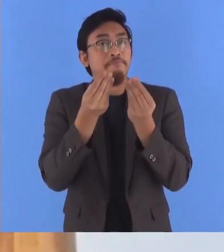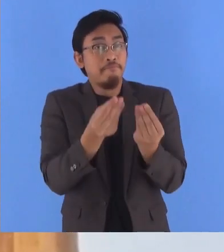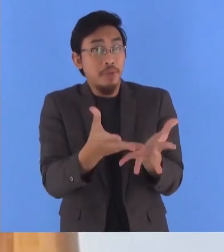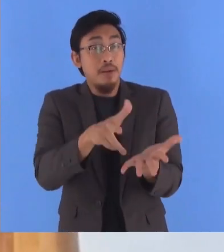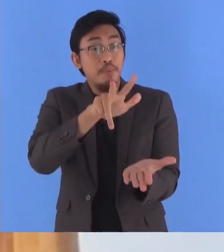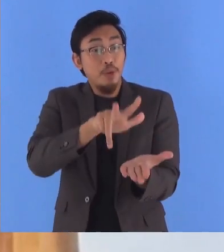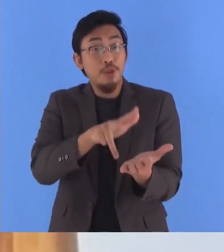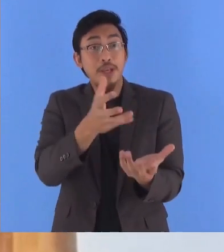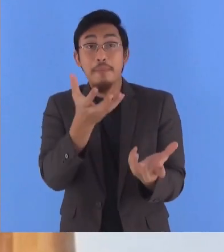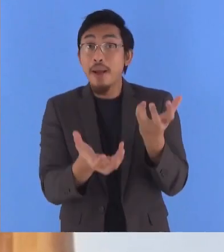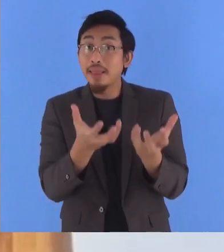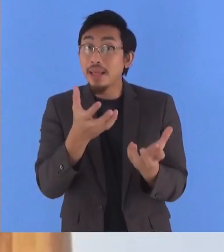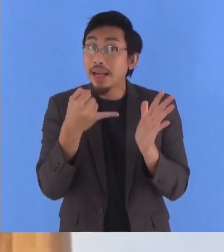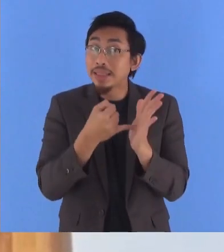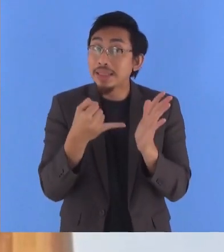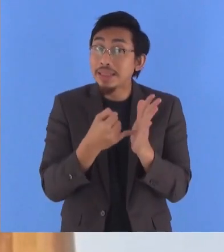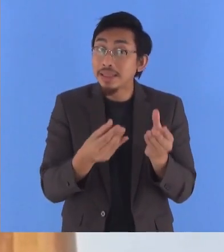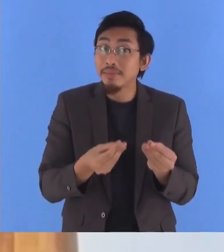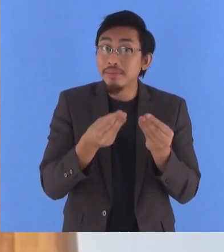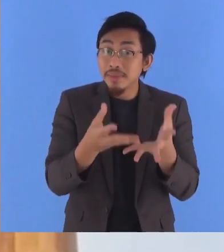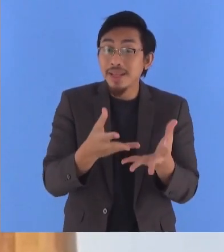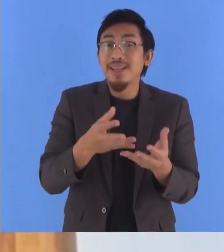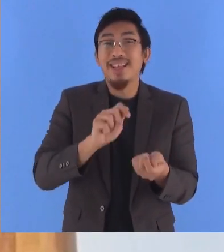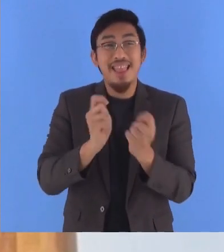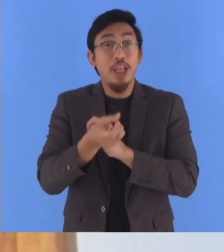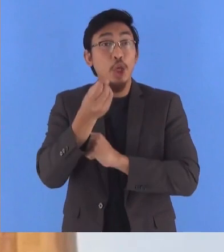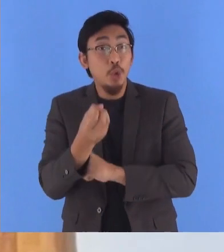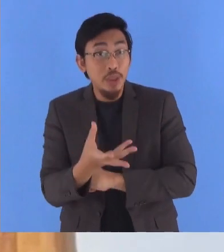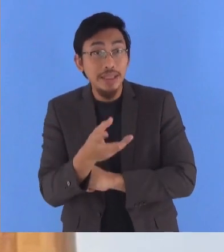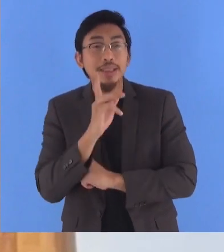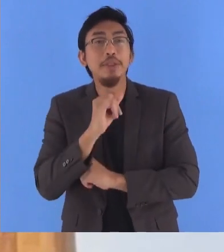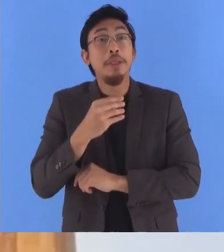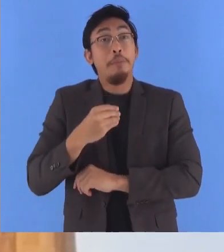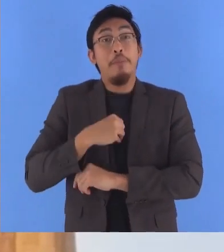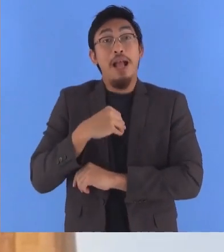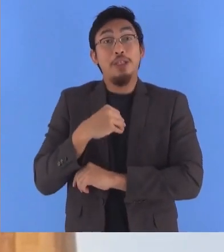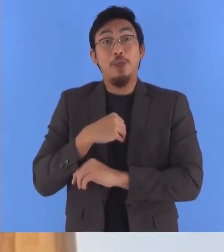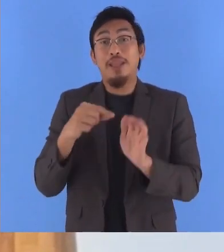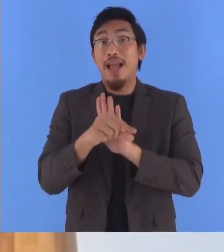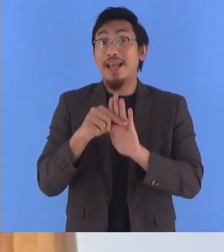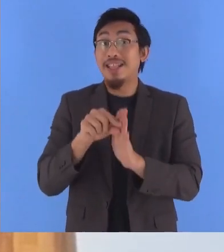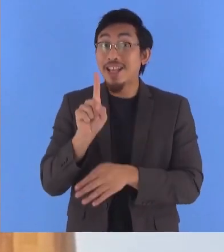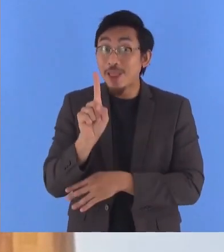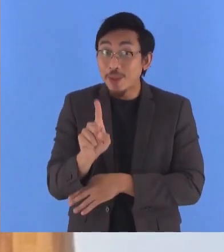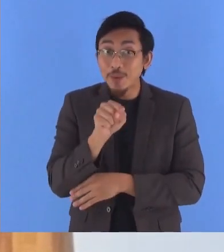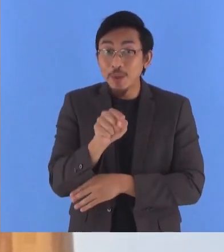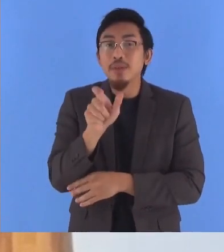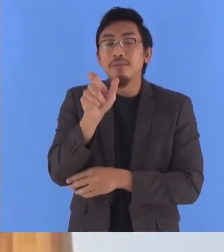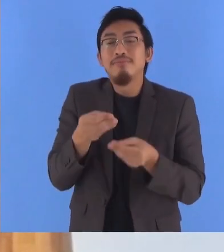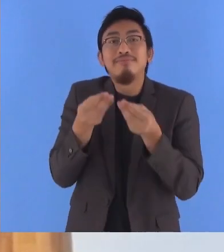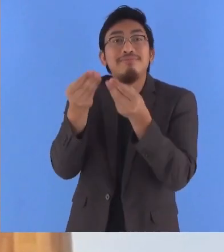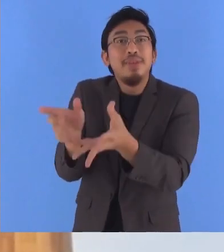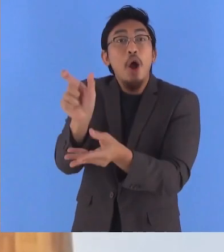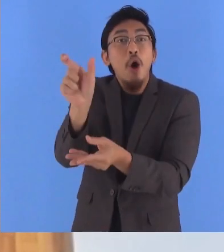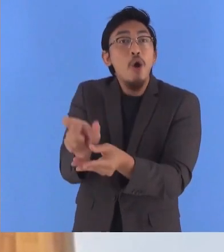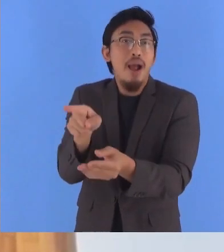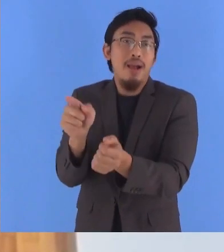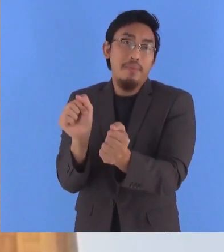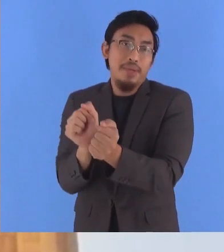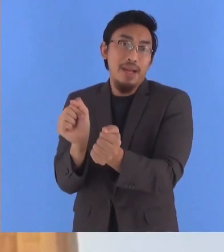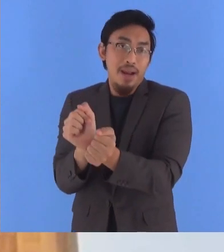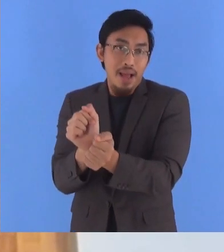ayat 2 Jaksa menyampaikan salinan putusan pengadilan yang membuat pemberian